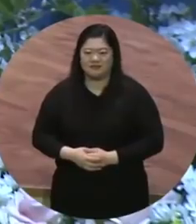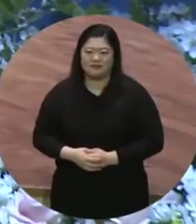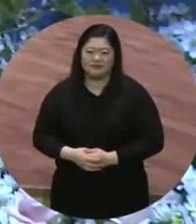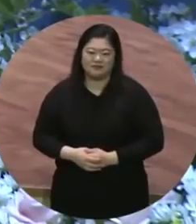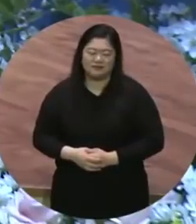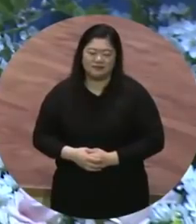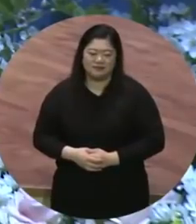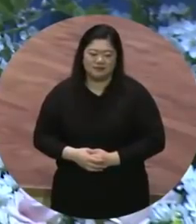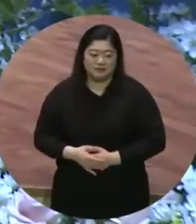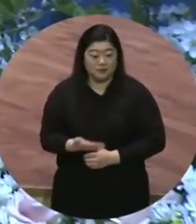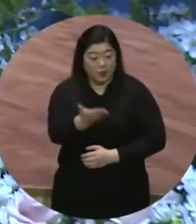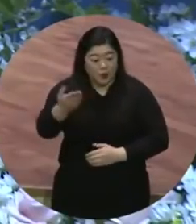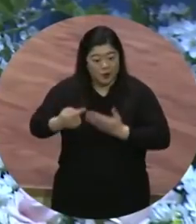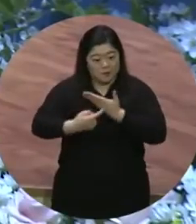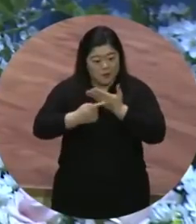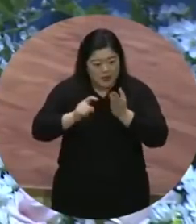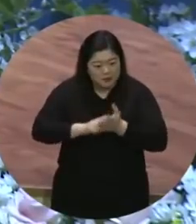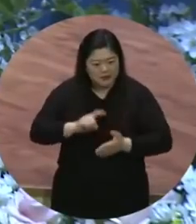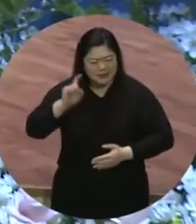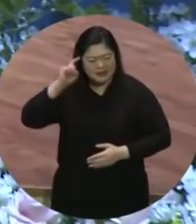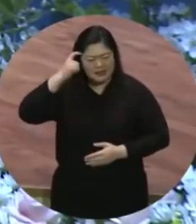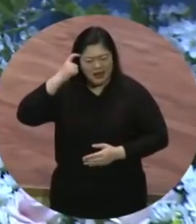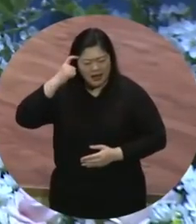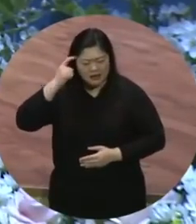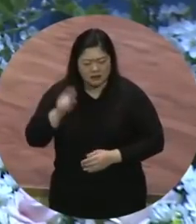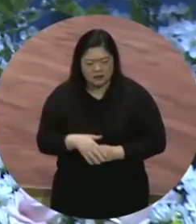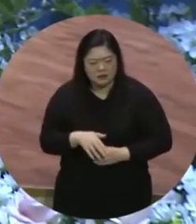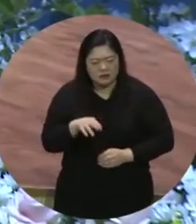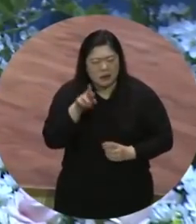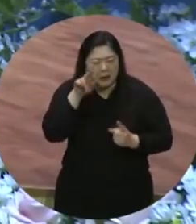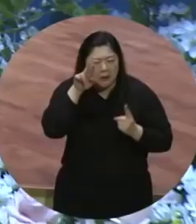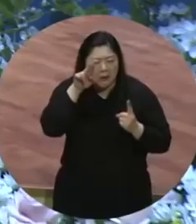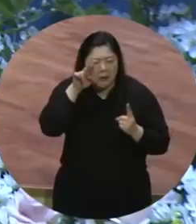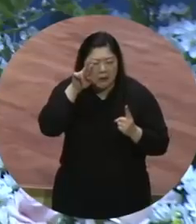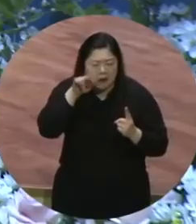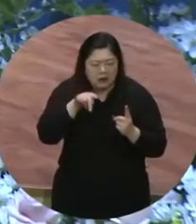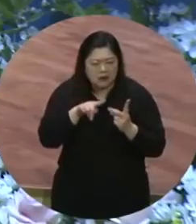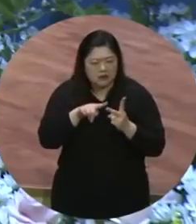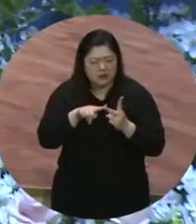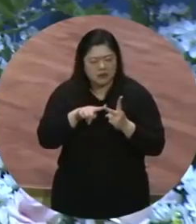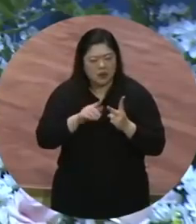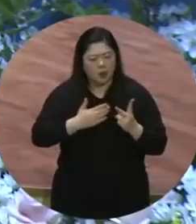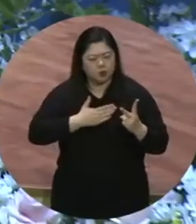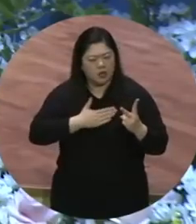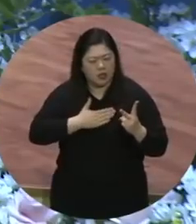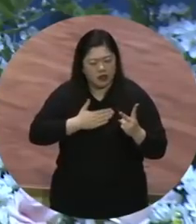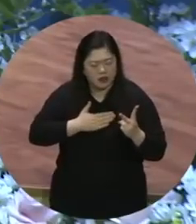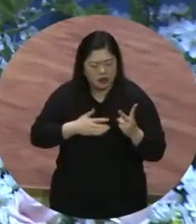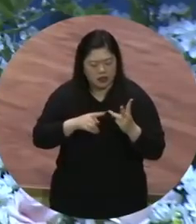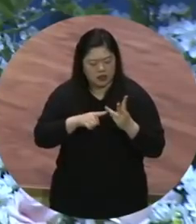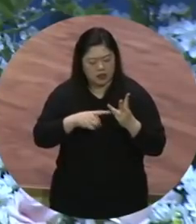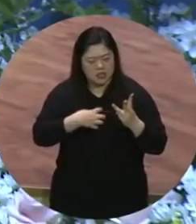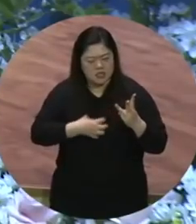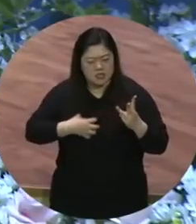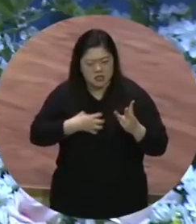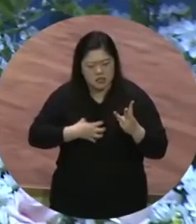우리 마음과 생각 속에 부정적인 생각과 염려, 근심, 걱정,